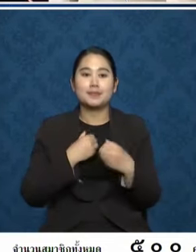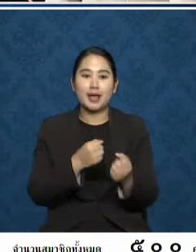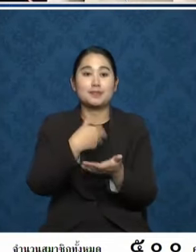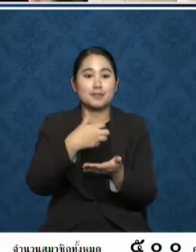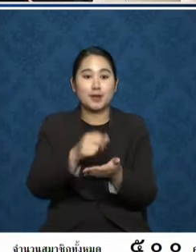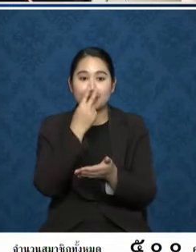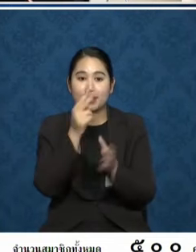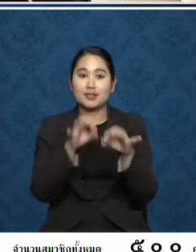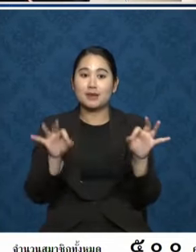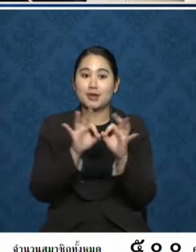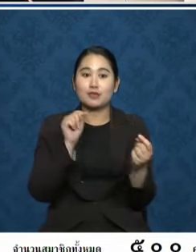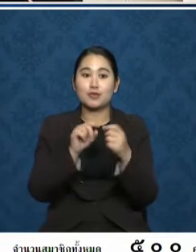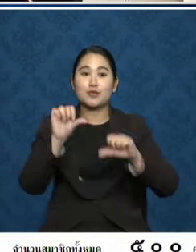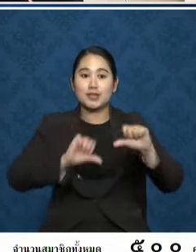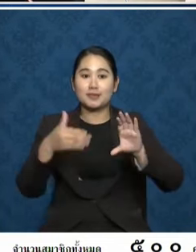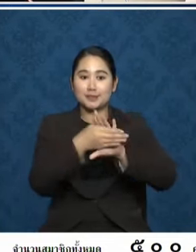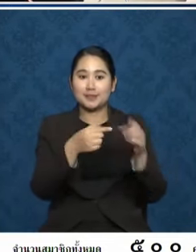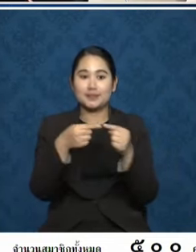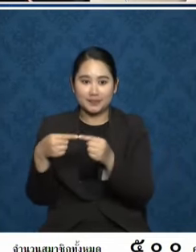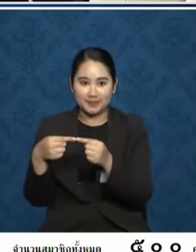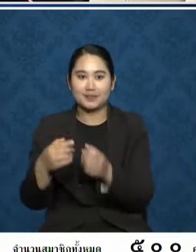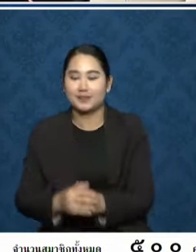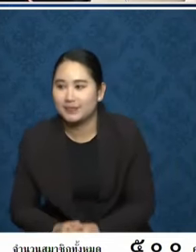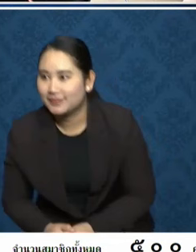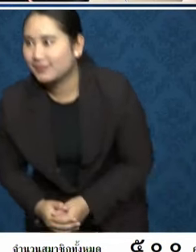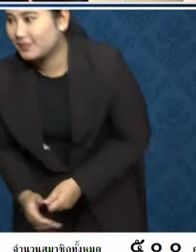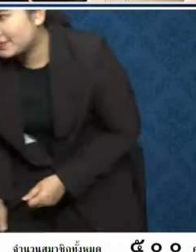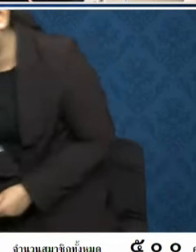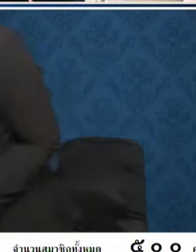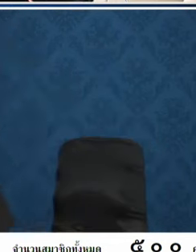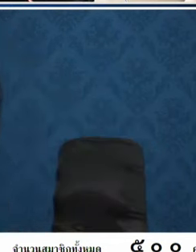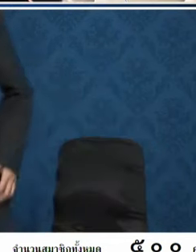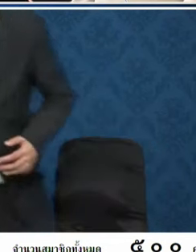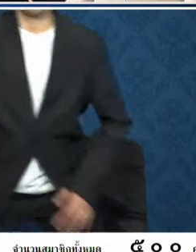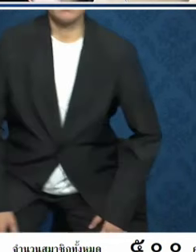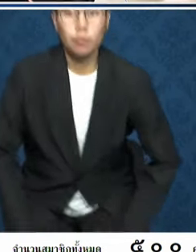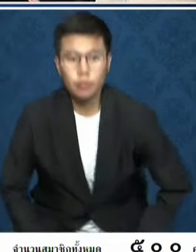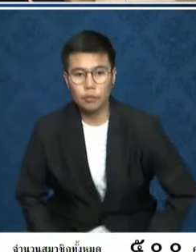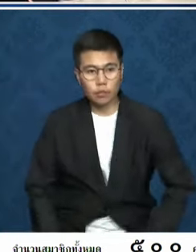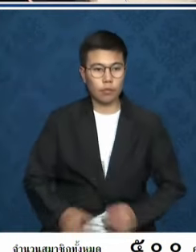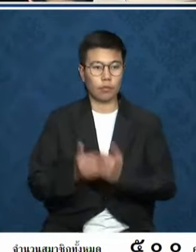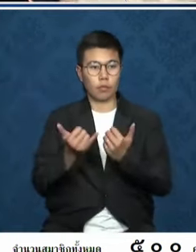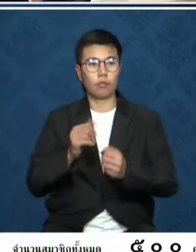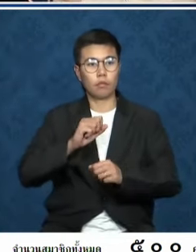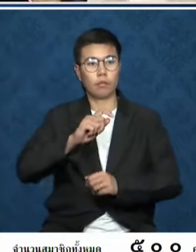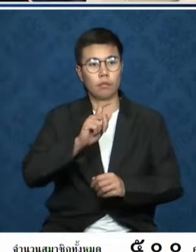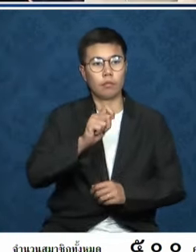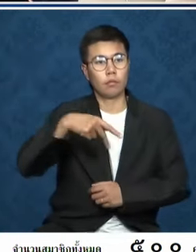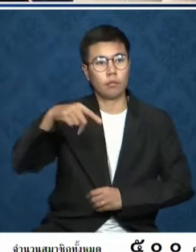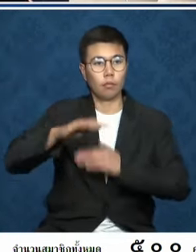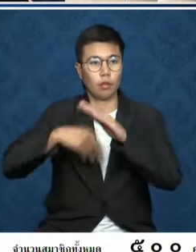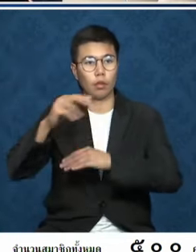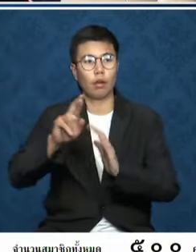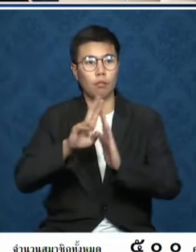ชใหเหควสคัญของวทยาศาทย ขอสไทถัไปครับ ภาฟฟฟองดูเนี่ที่ประชาชนใช้แ้งเี่อัี้กเป็นการพัฒนาระบบ